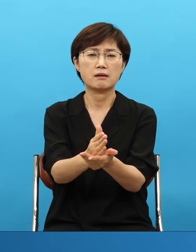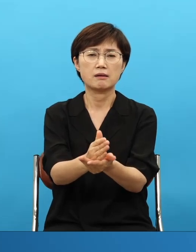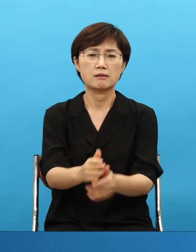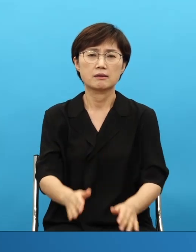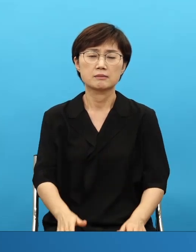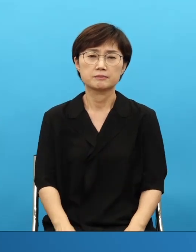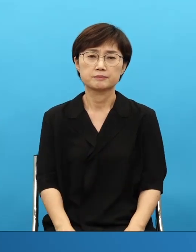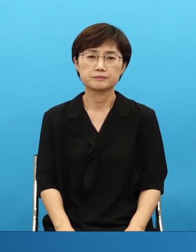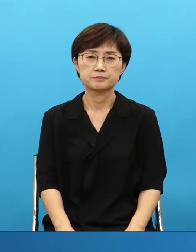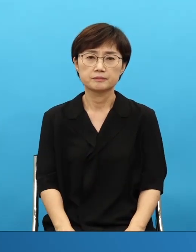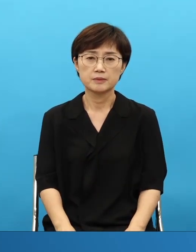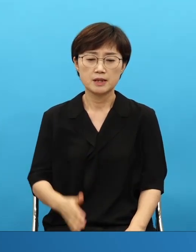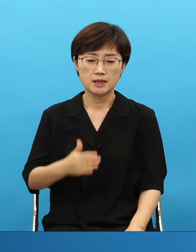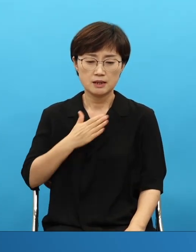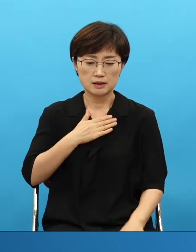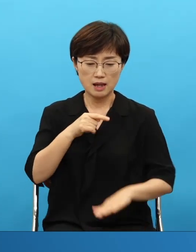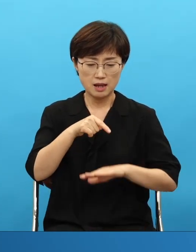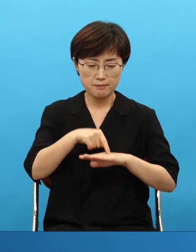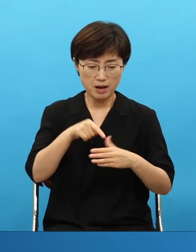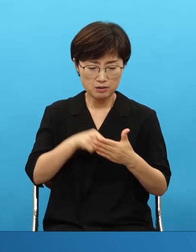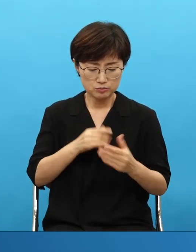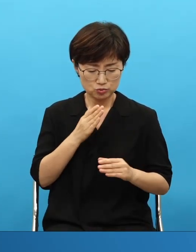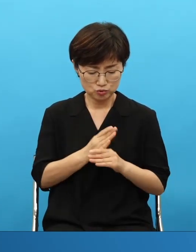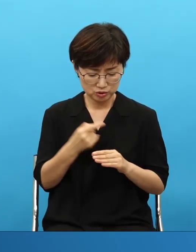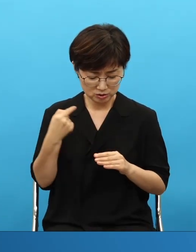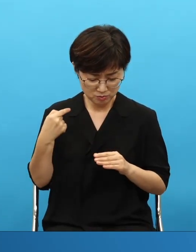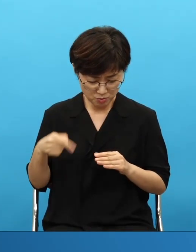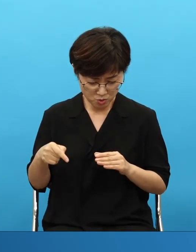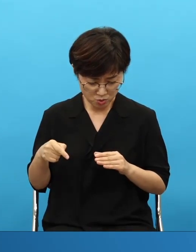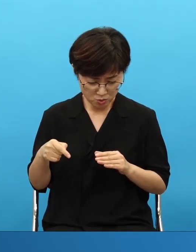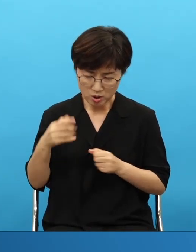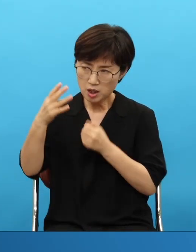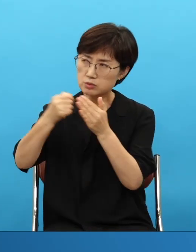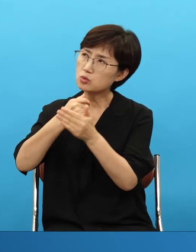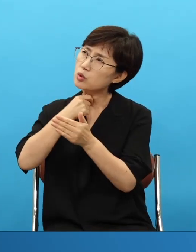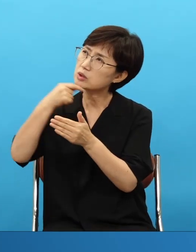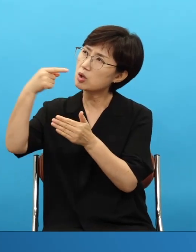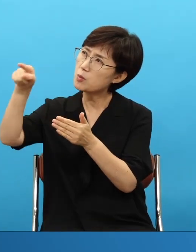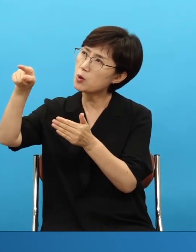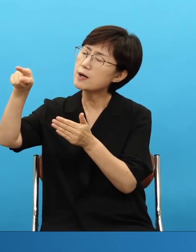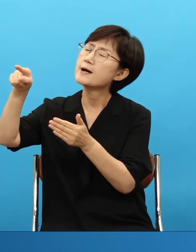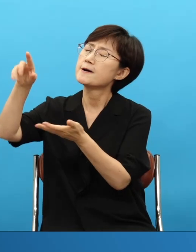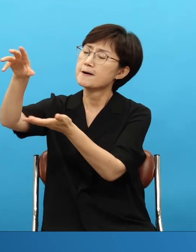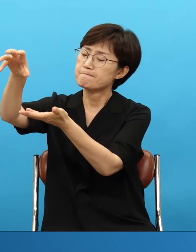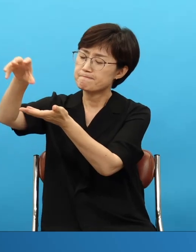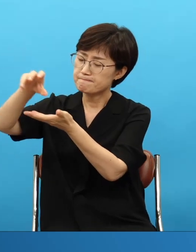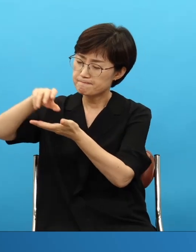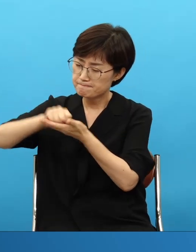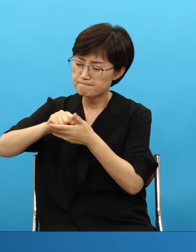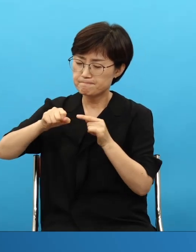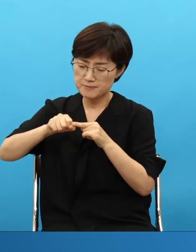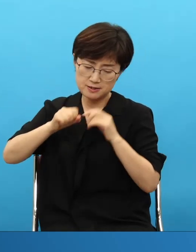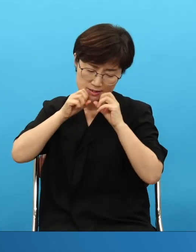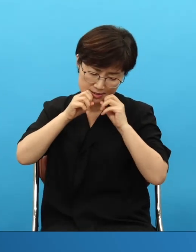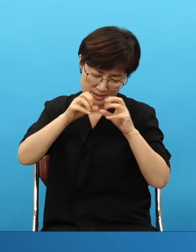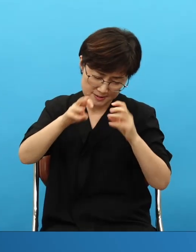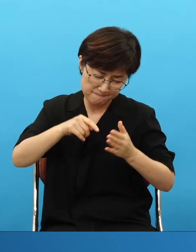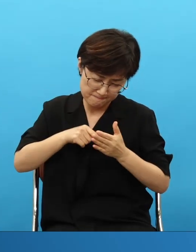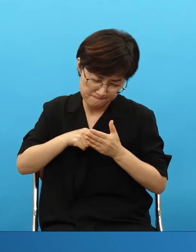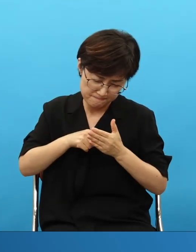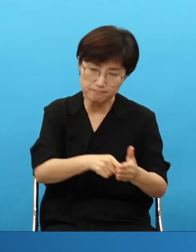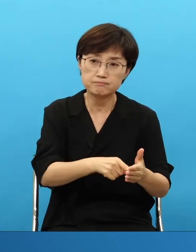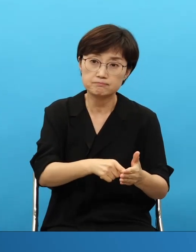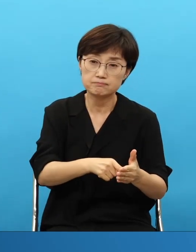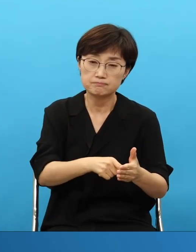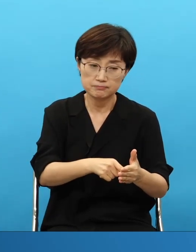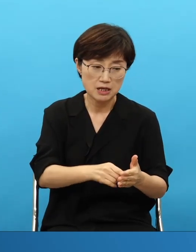不应该为了这个而做事工。 중심을 가지고 여러분이 하나님이 원하는 걸 전달해서 사람을 살리고 후대 살리고 병든 자를 치유하고 말이에요. 带着 중심